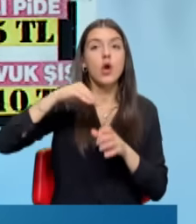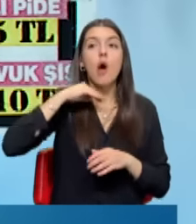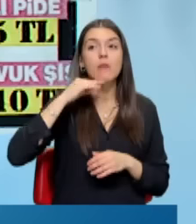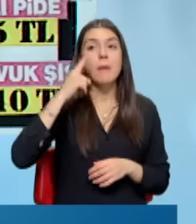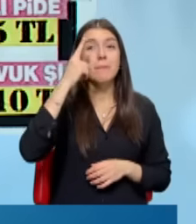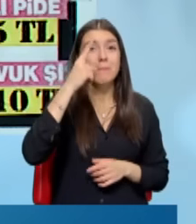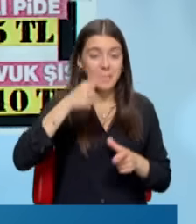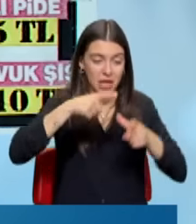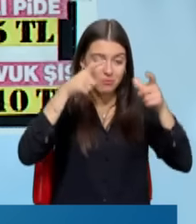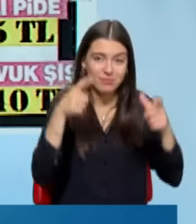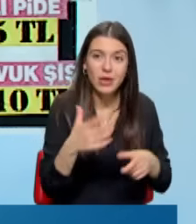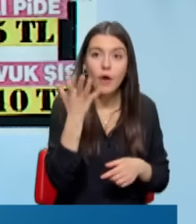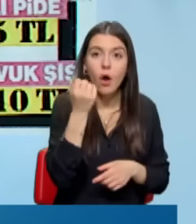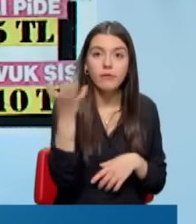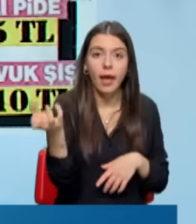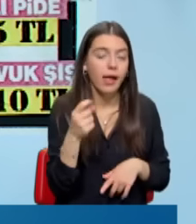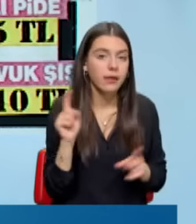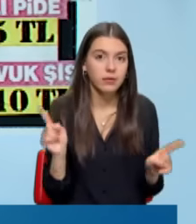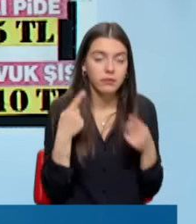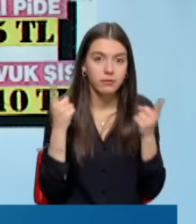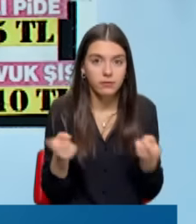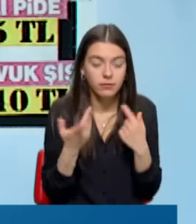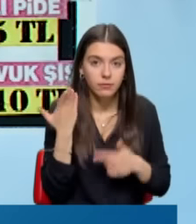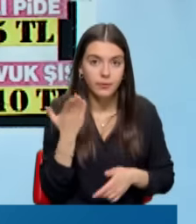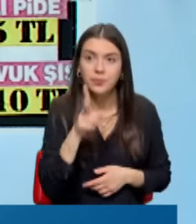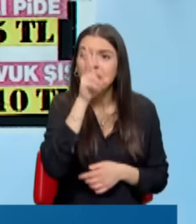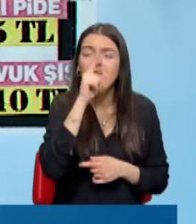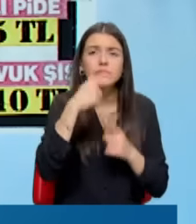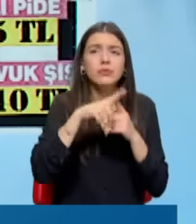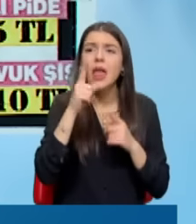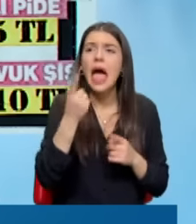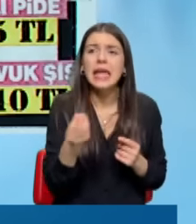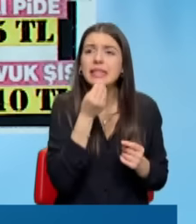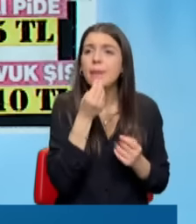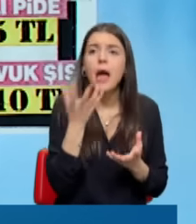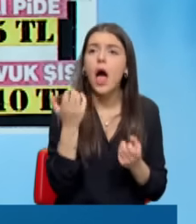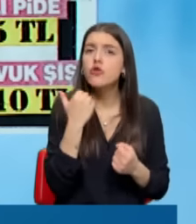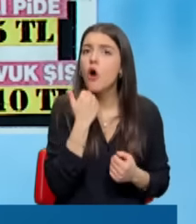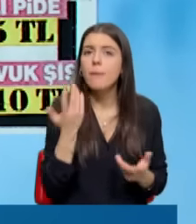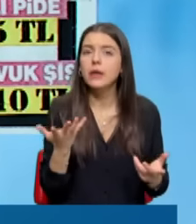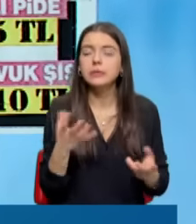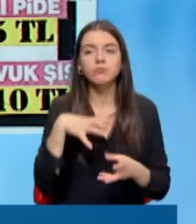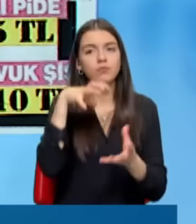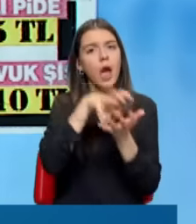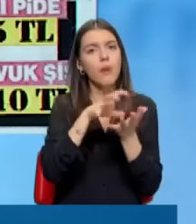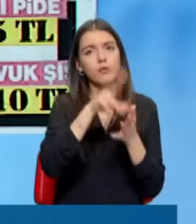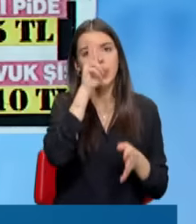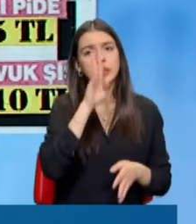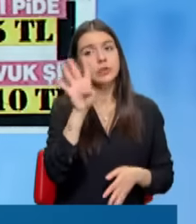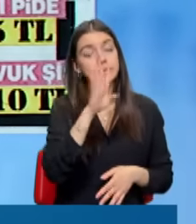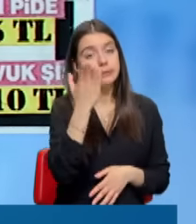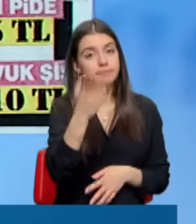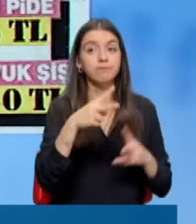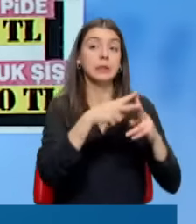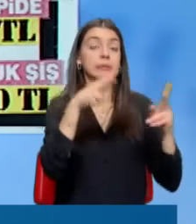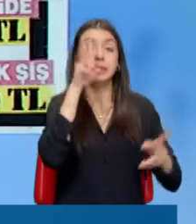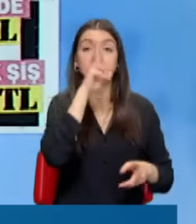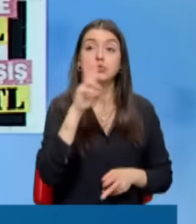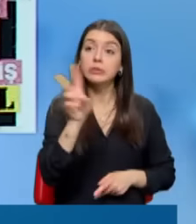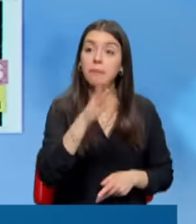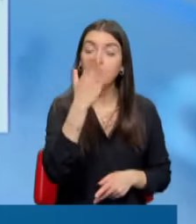porsiyon köfte bile alınamıyor diyor. 200 lirayla hangi yemekler alınamıyor? Hamburger 240 lira, pizza 220